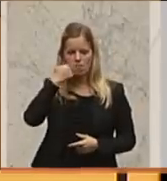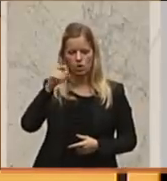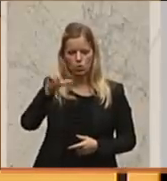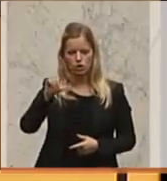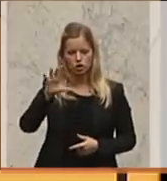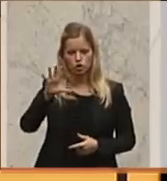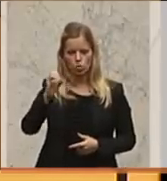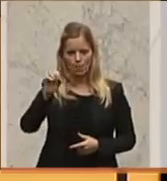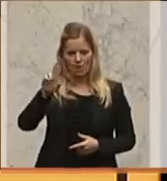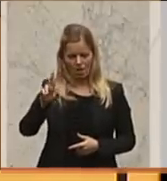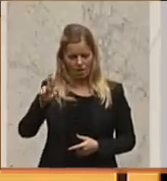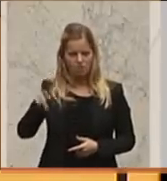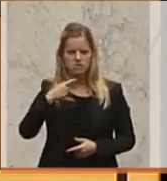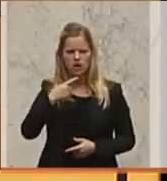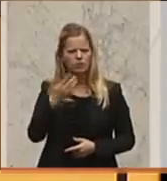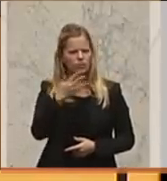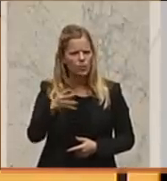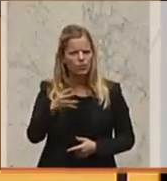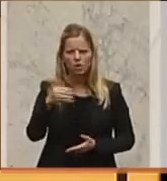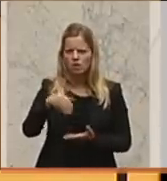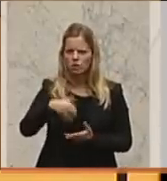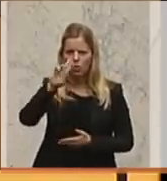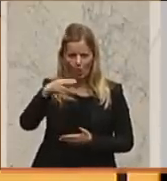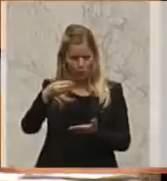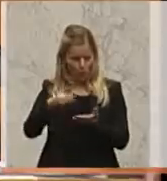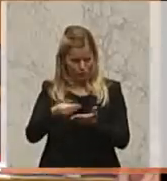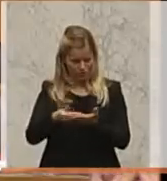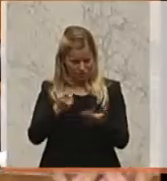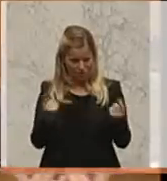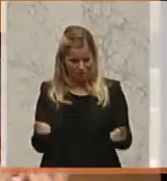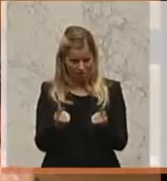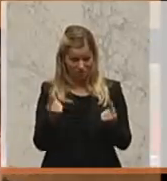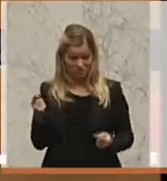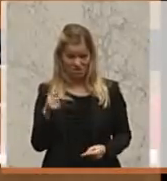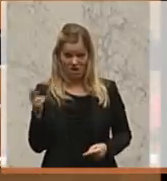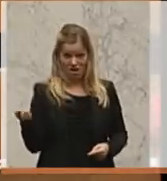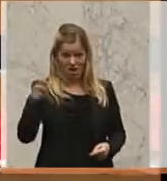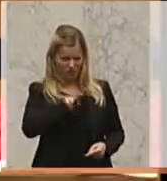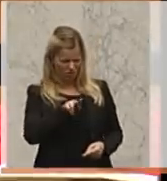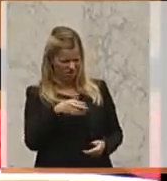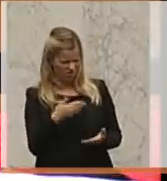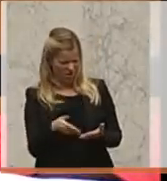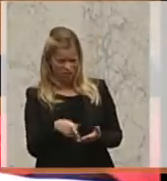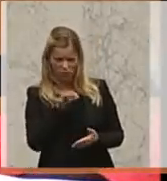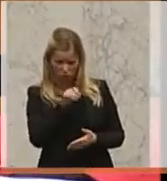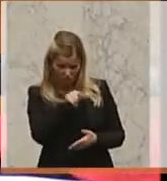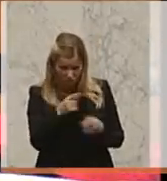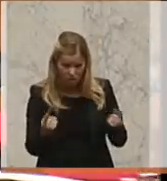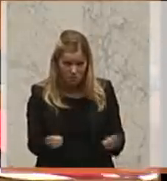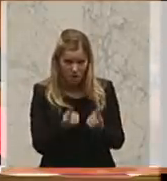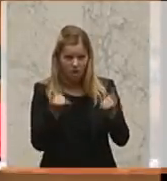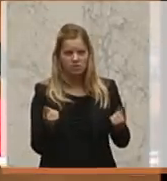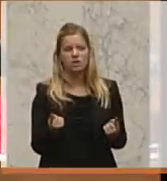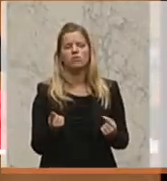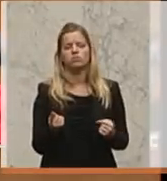von 500.000 Euro dieser Kampagne. Für diese Kampagne, aber da sind dann sehr viele, offensichtlich sehr